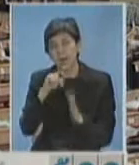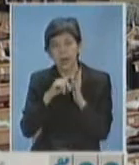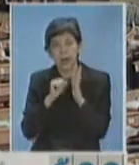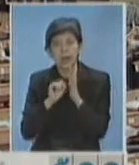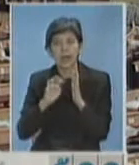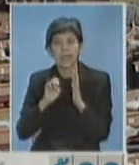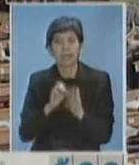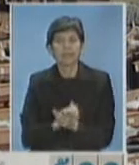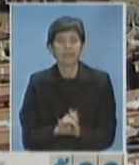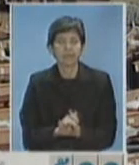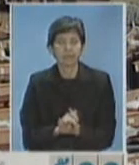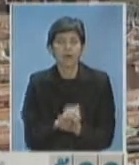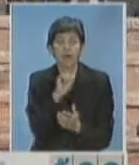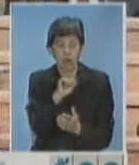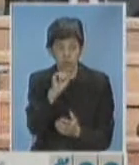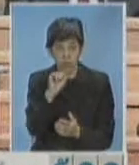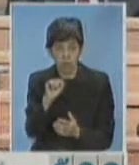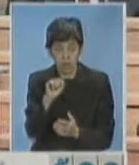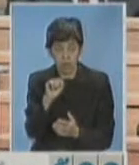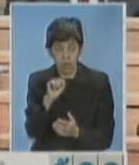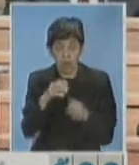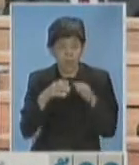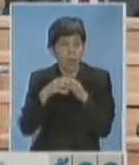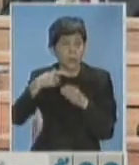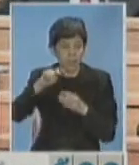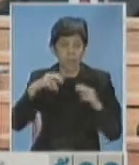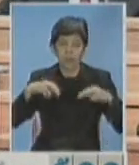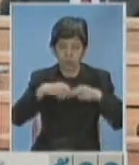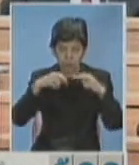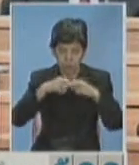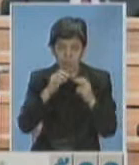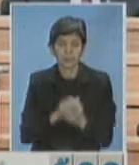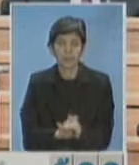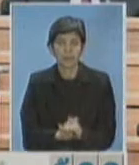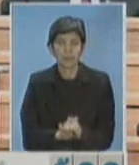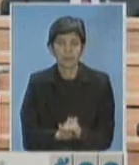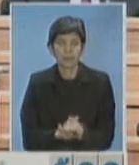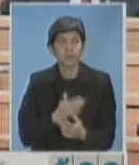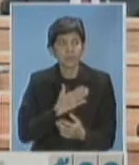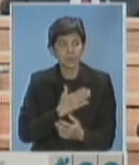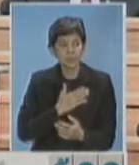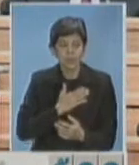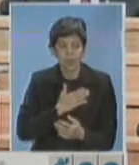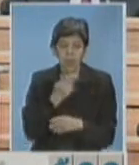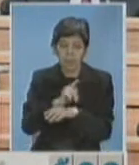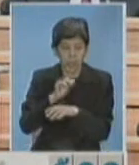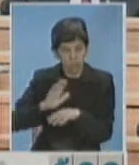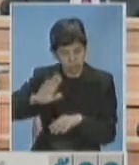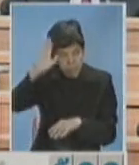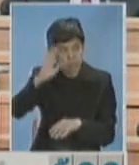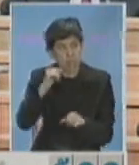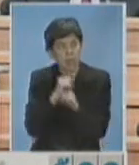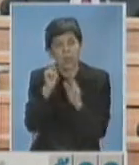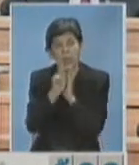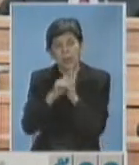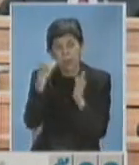ะสมาชิกสภาผู้แทนราษฎรพรรคเพื่อไทยจังหวัดสุรินทร์ผมต้องประท้วงผู้อภิปรายทำผิด